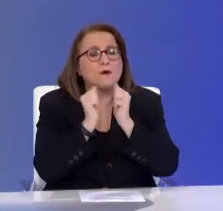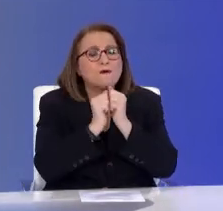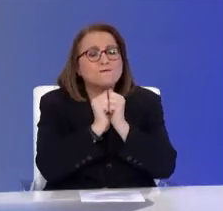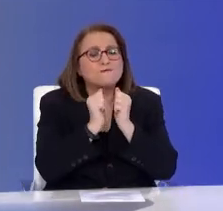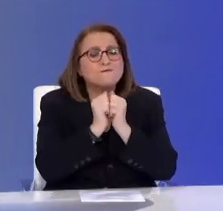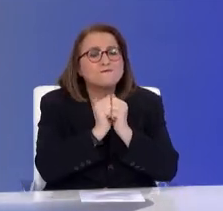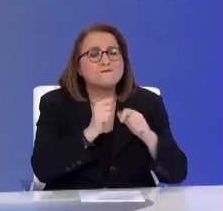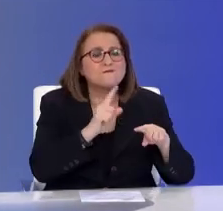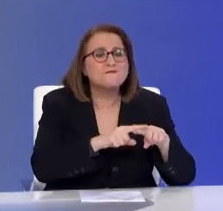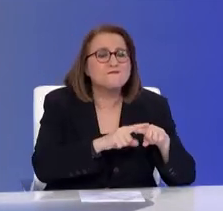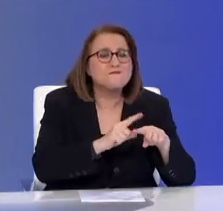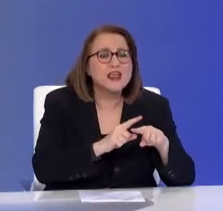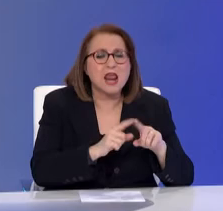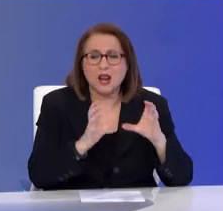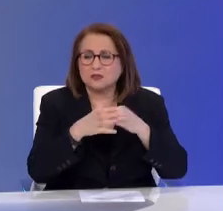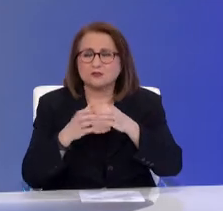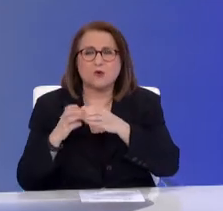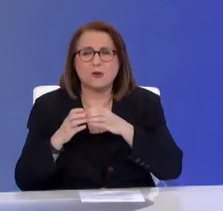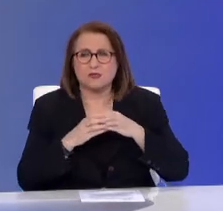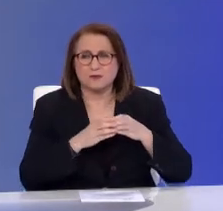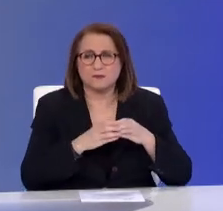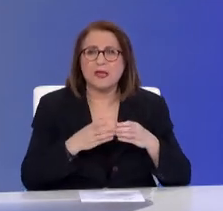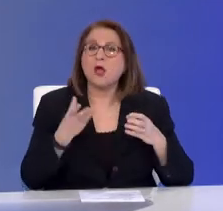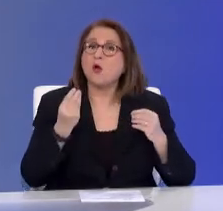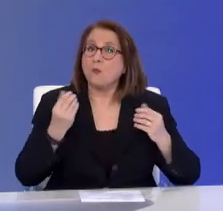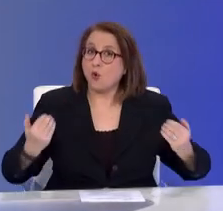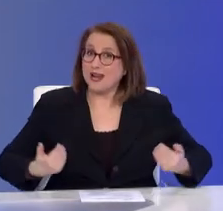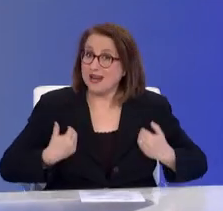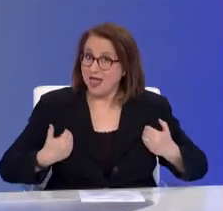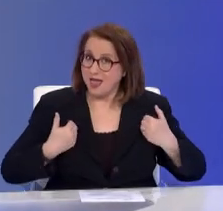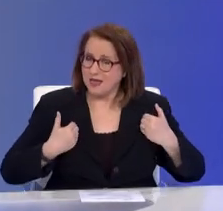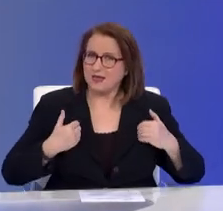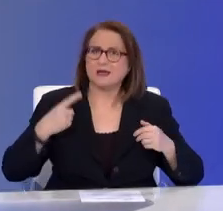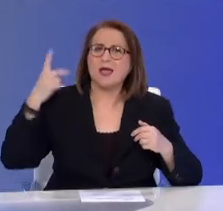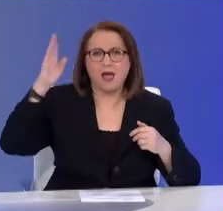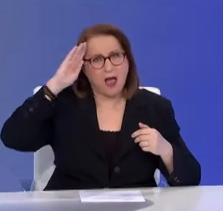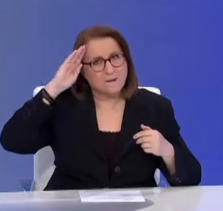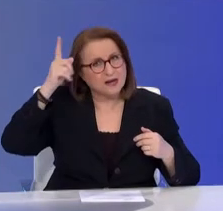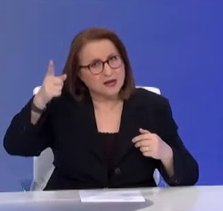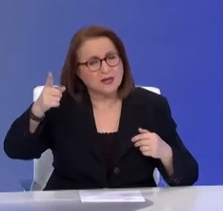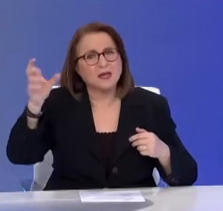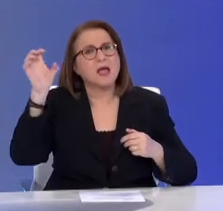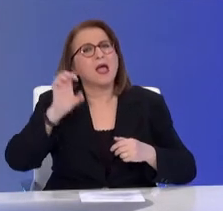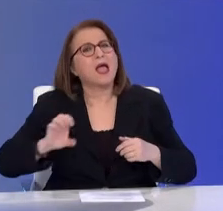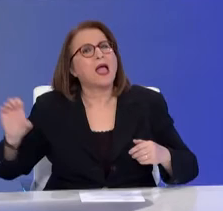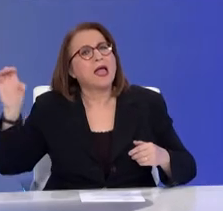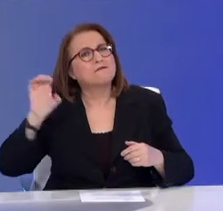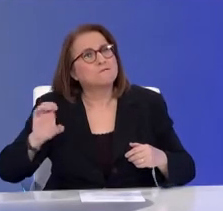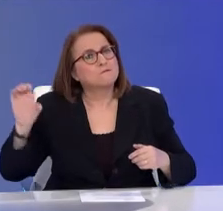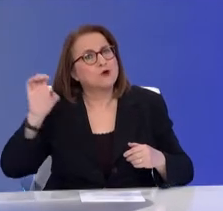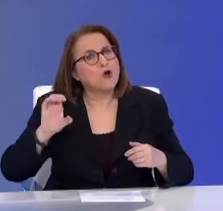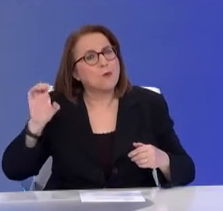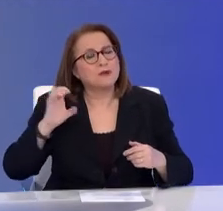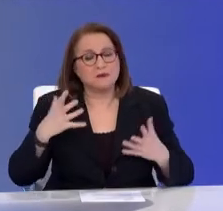φιλελληνικών κινημάτων. Νέοι άνθρωποι από την Ευρώπη και την Αμερική Αμερική, έχοντας